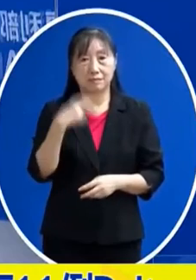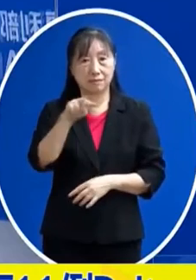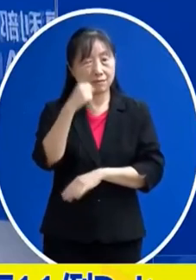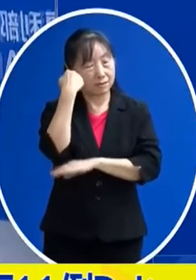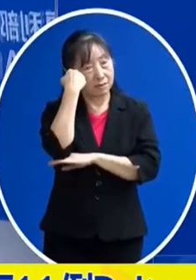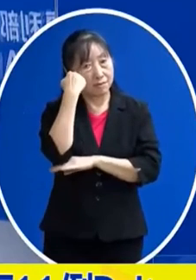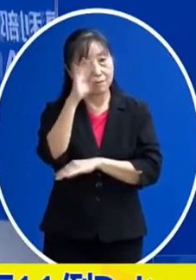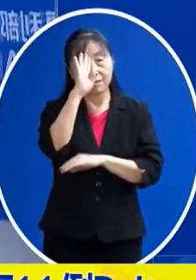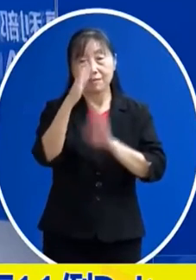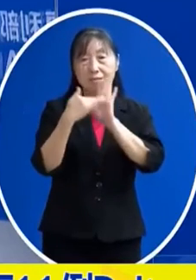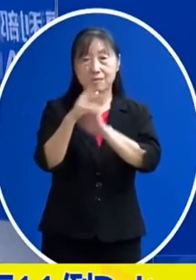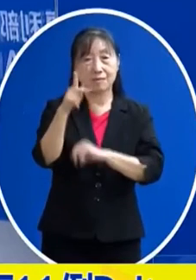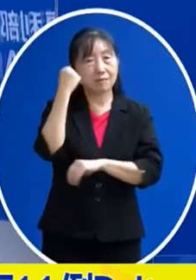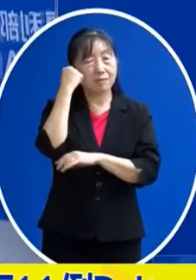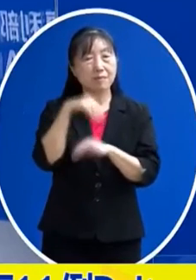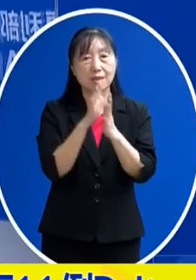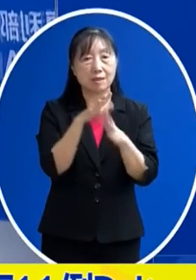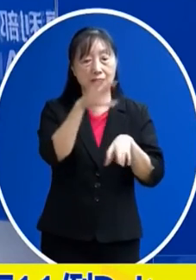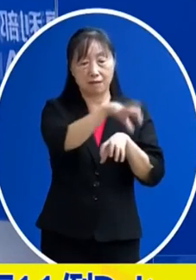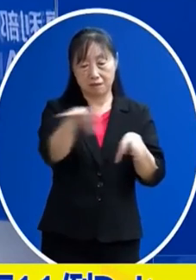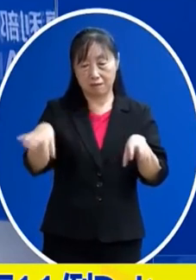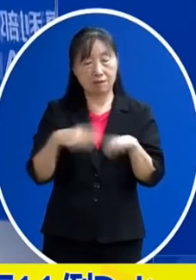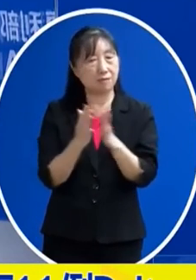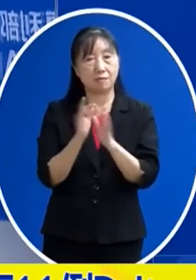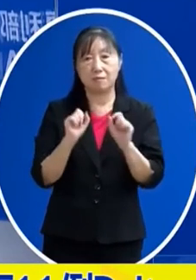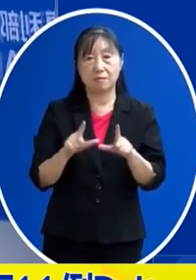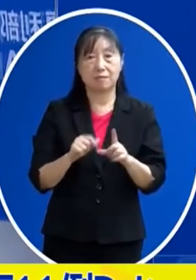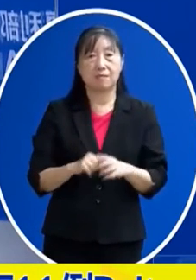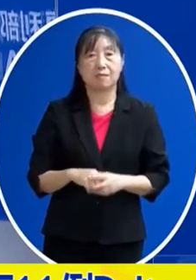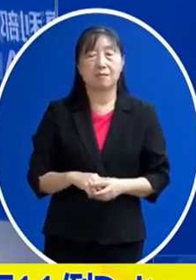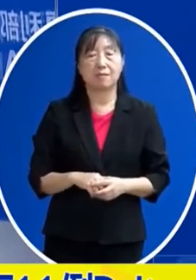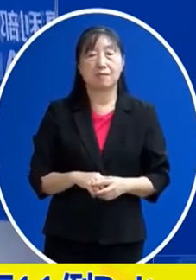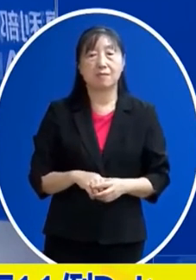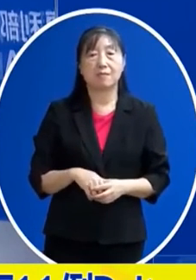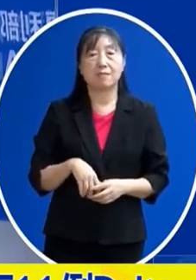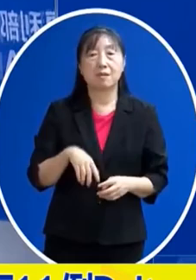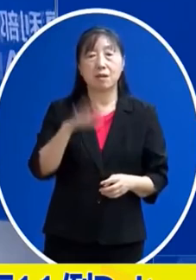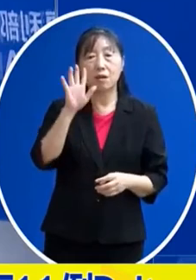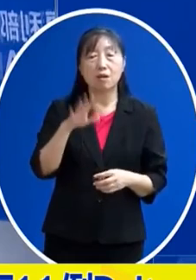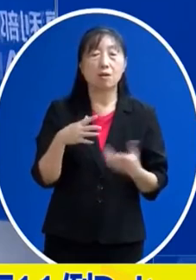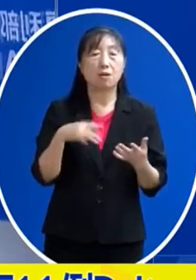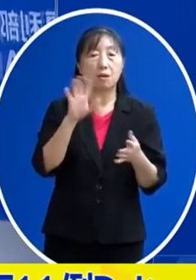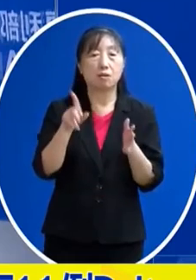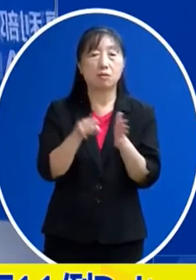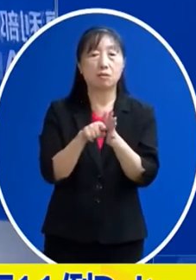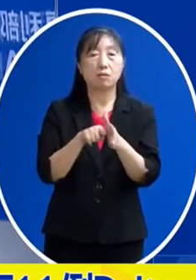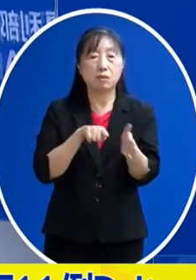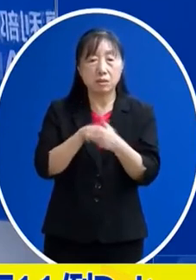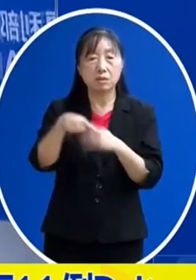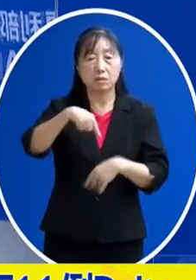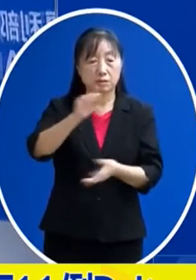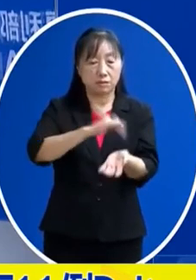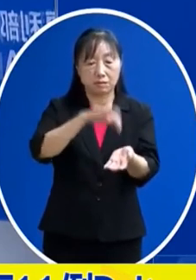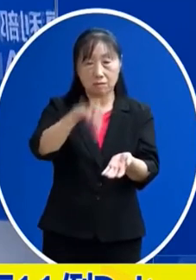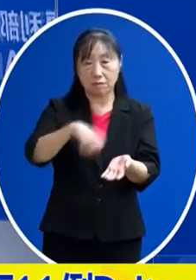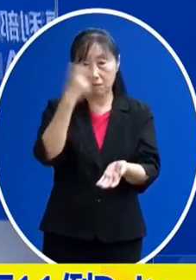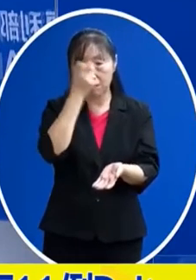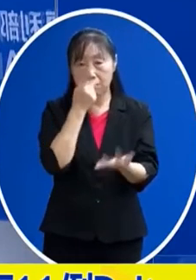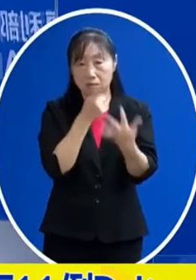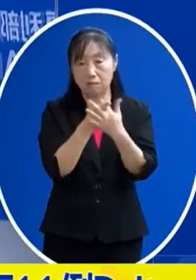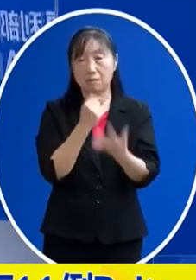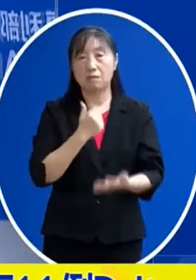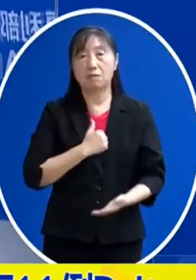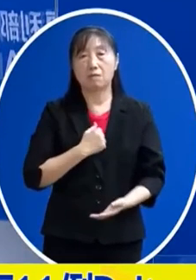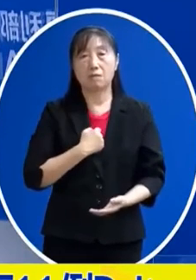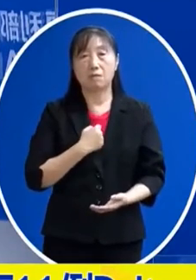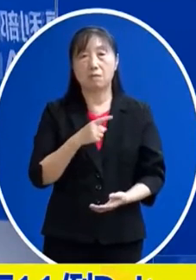住的防疫旅馆哈，也都是不同的防疫旅馆，或者是没有去住防疫旅馆，直接就到医院就医采检就确诊了。所以